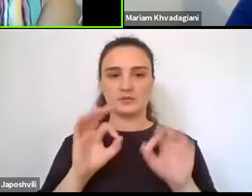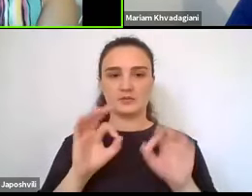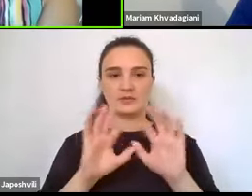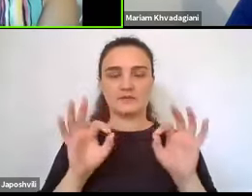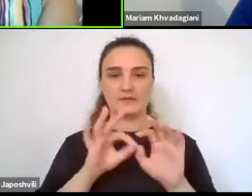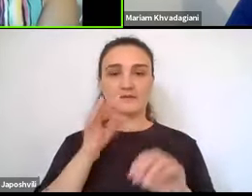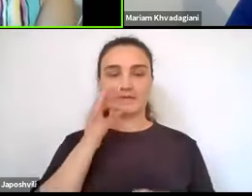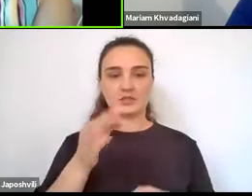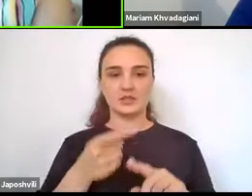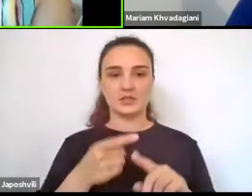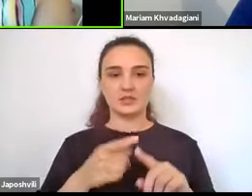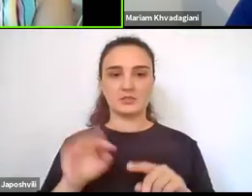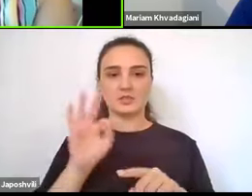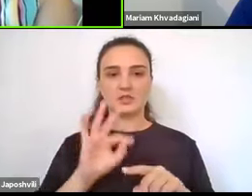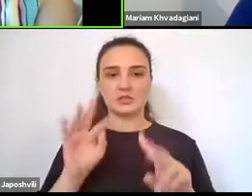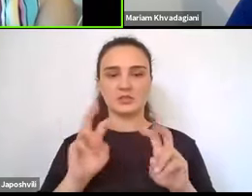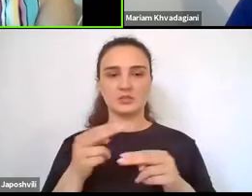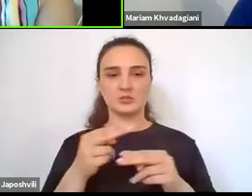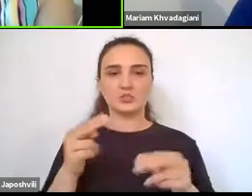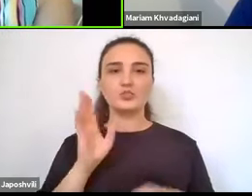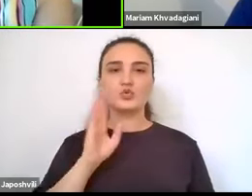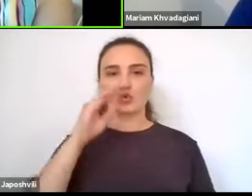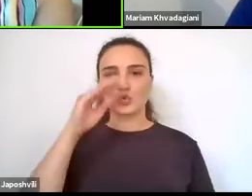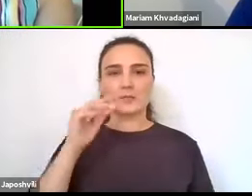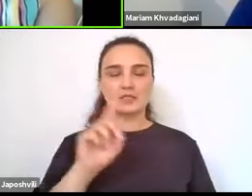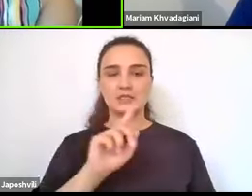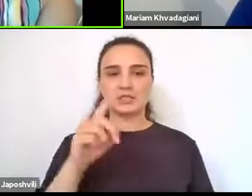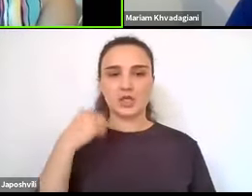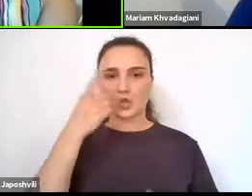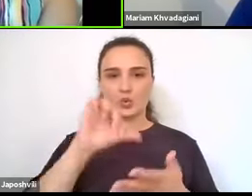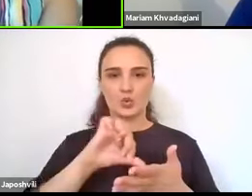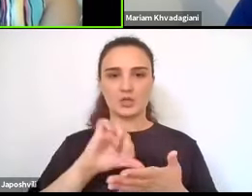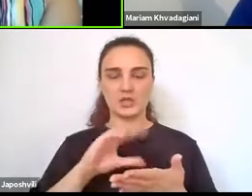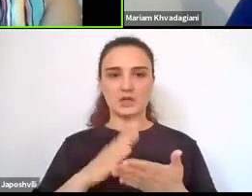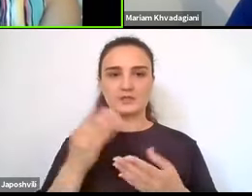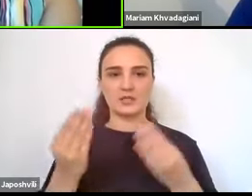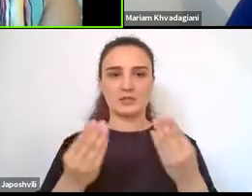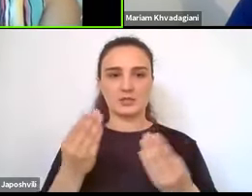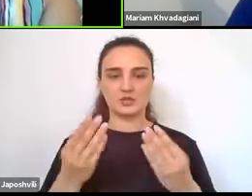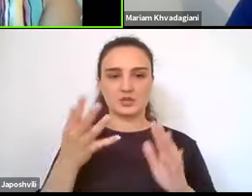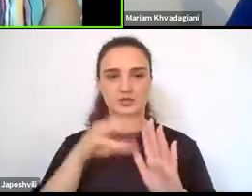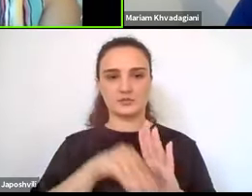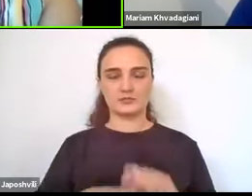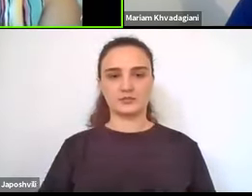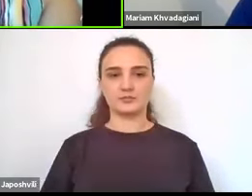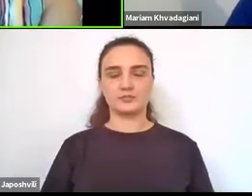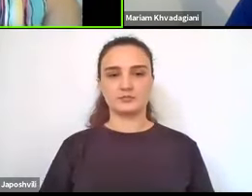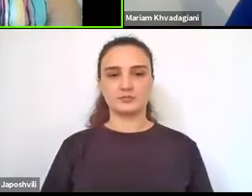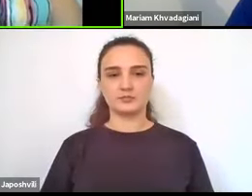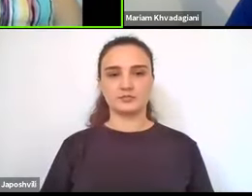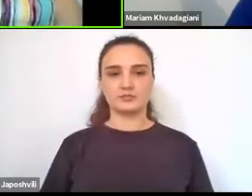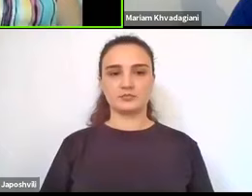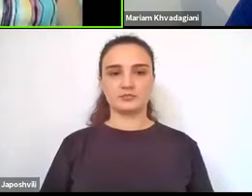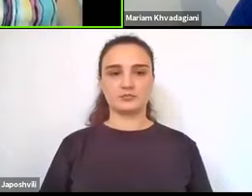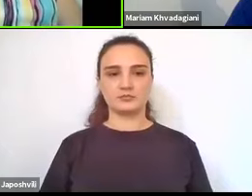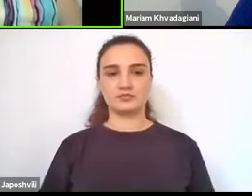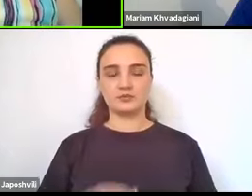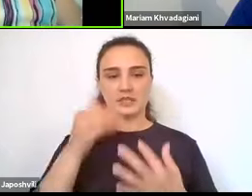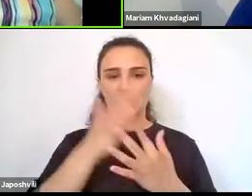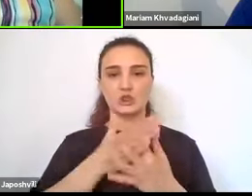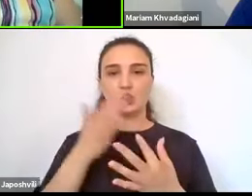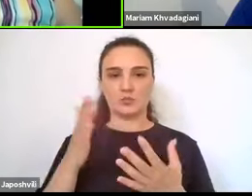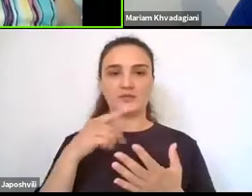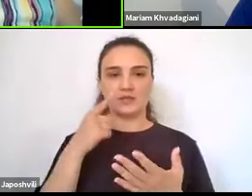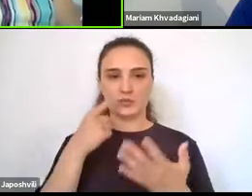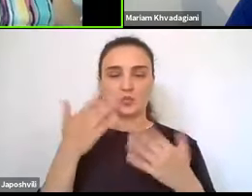და იმასაც შევეხოთ, შობელს რა როლი აქვს ბავშვის თამაში. ნაწილობრივ აღნიშნა, ხო, რა არ უნდა გააკეთოს, ხო, რა